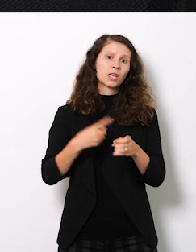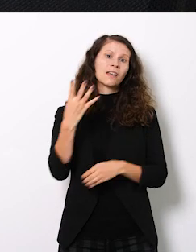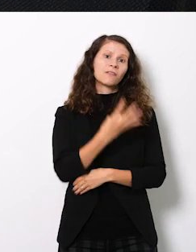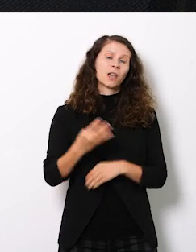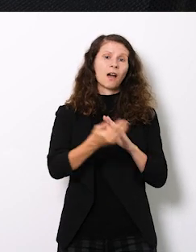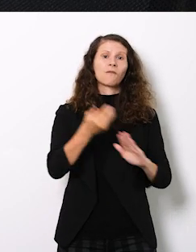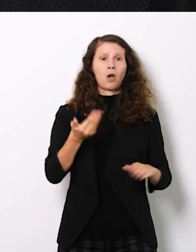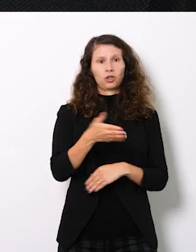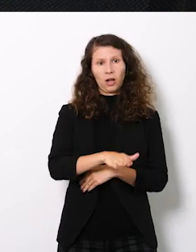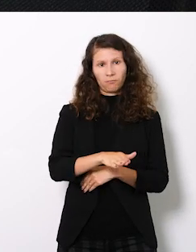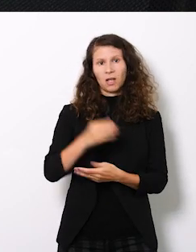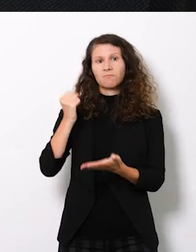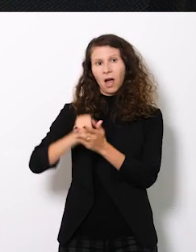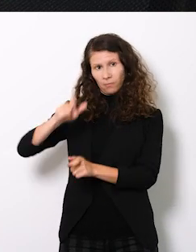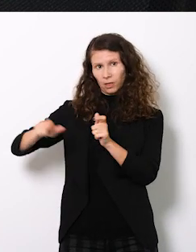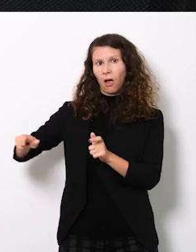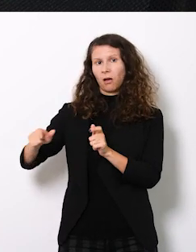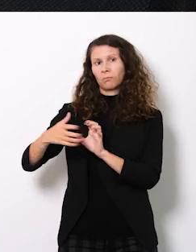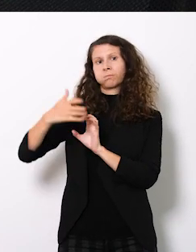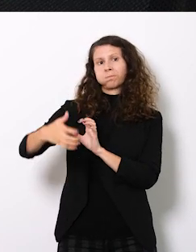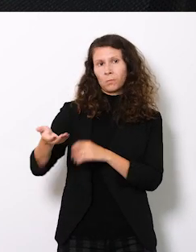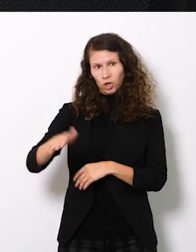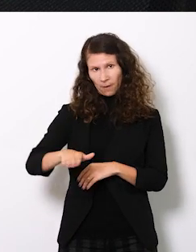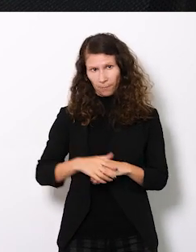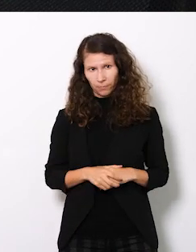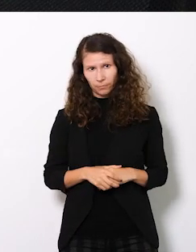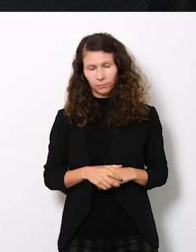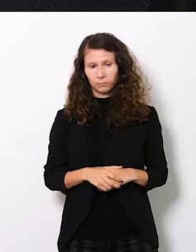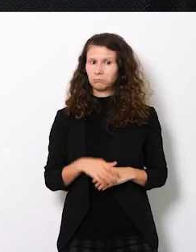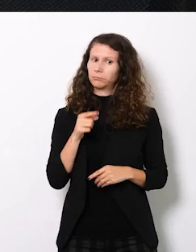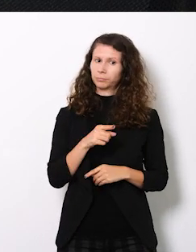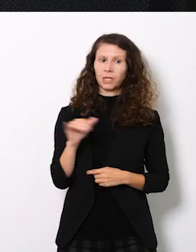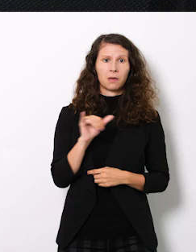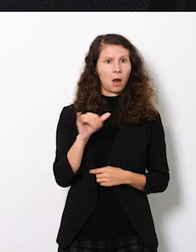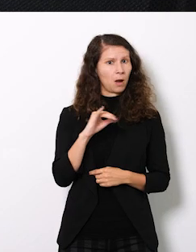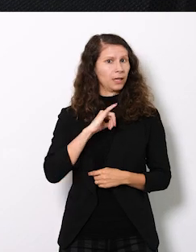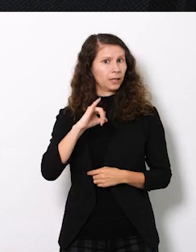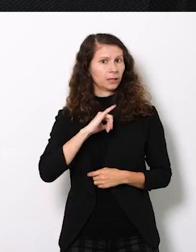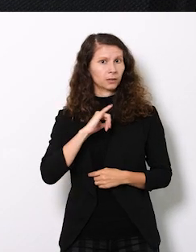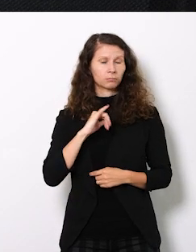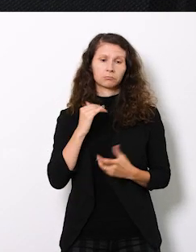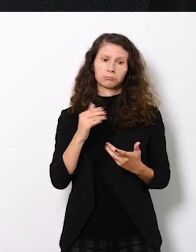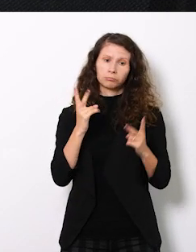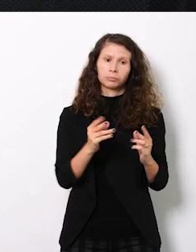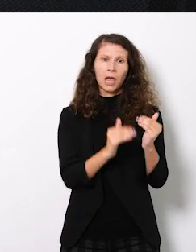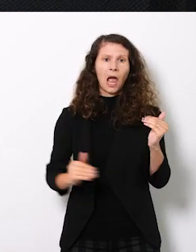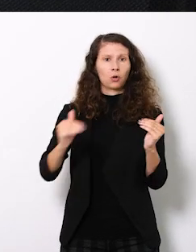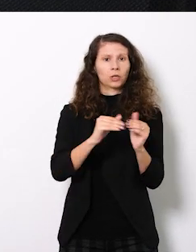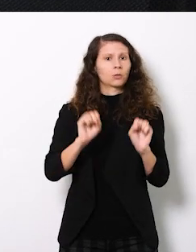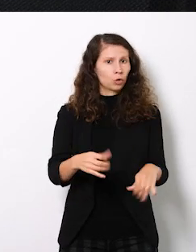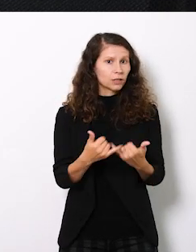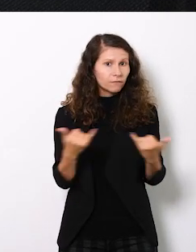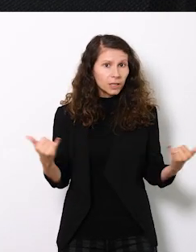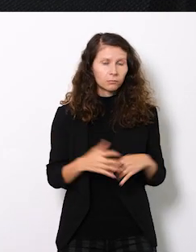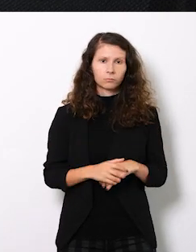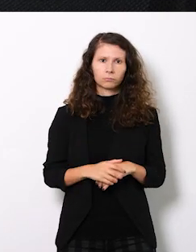früher sterben als Beamtinnen und Beamte. Also auch hier sind wir natürlich immer interessiert zu hören, was wir hier für einen Ausgleich schaffen können, um den